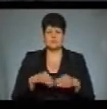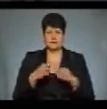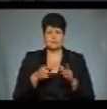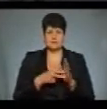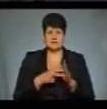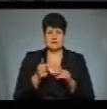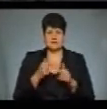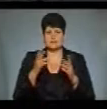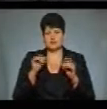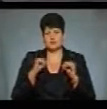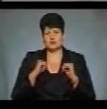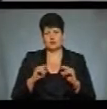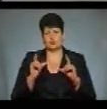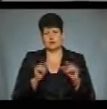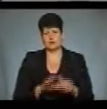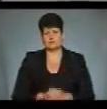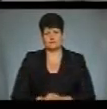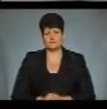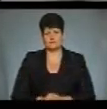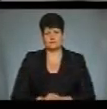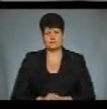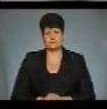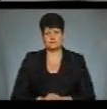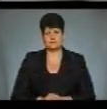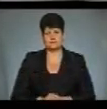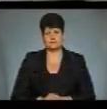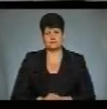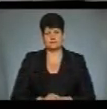і все, і спокійно сяду і буду їхати.